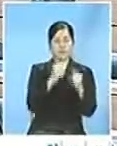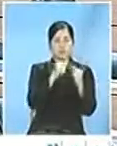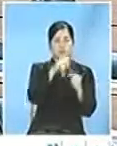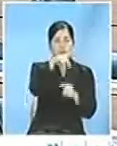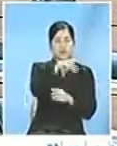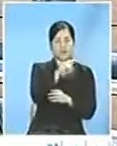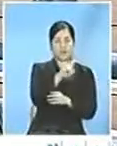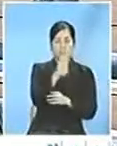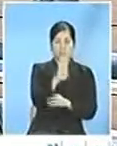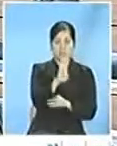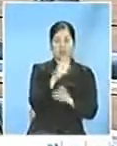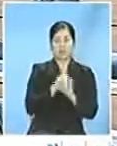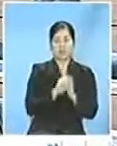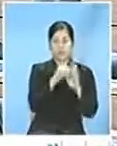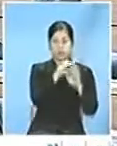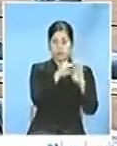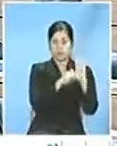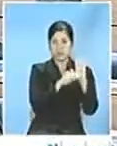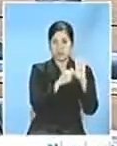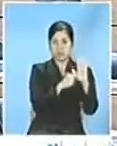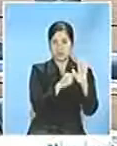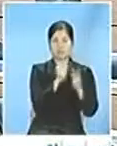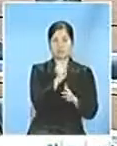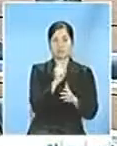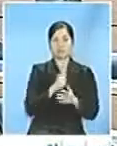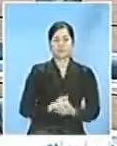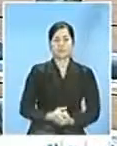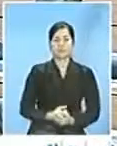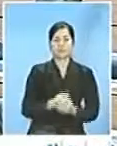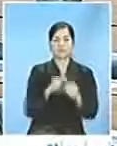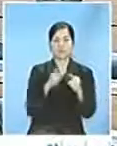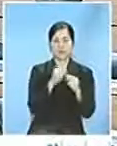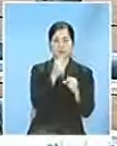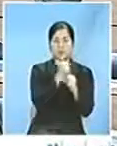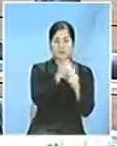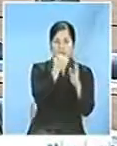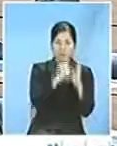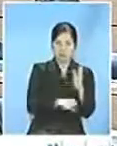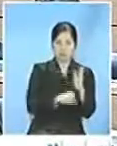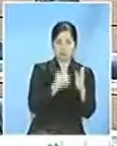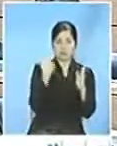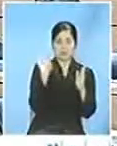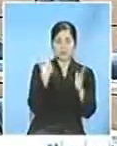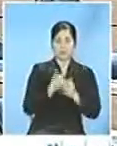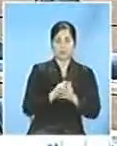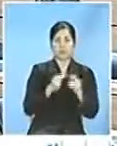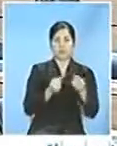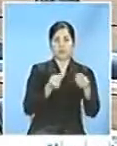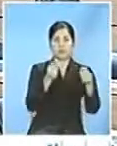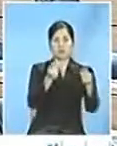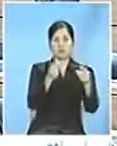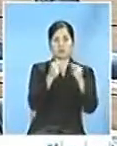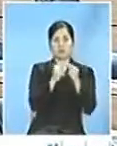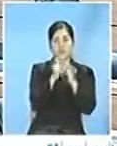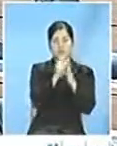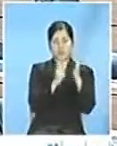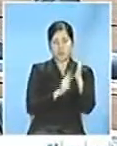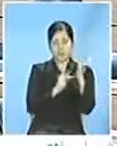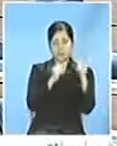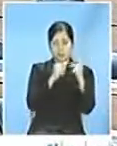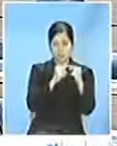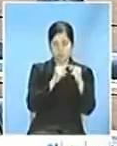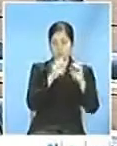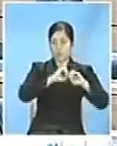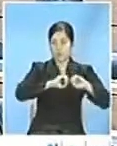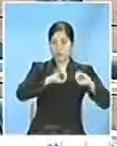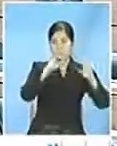ที่ถูกข้างขึ้นเพื่อที่จะนิรโทษหรือไม่นิรโทษเพื่อให้ผลตามกฎหมายมันเกิดขึ้น